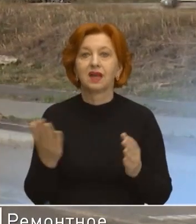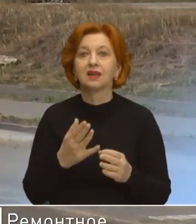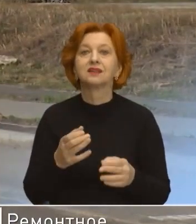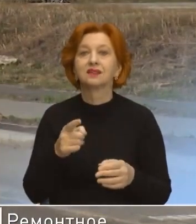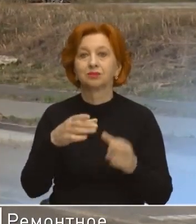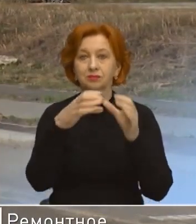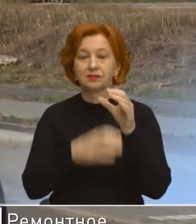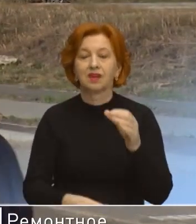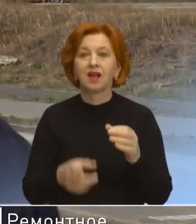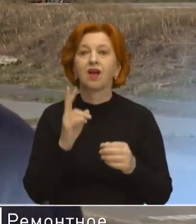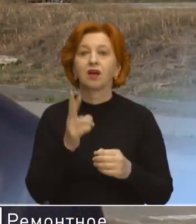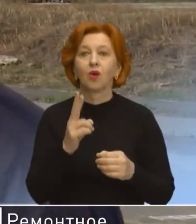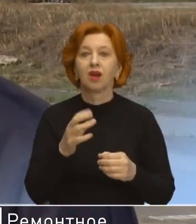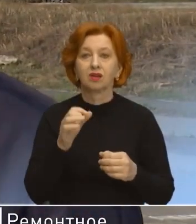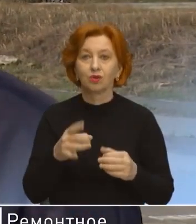коллектор. И